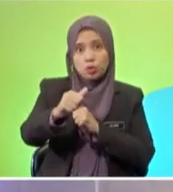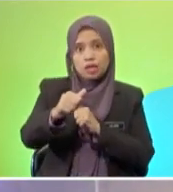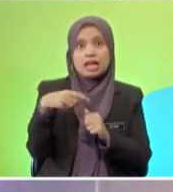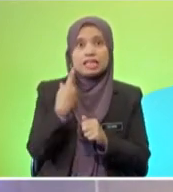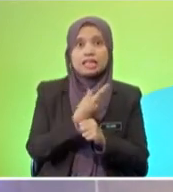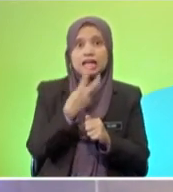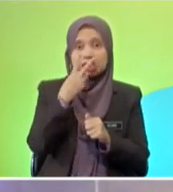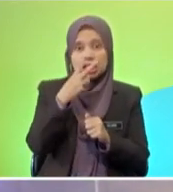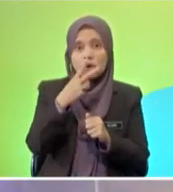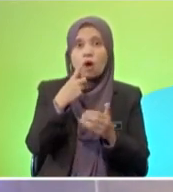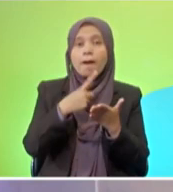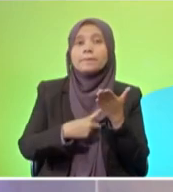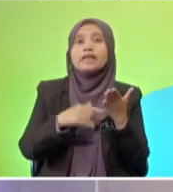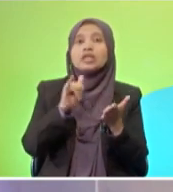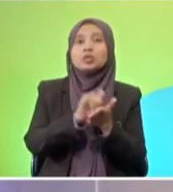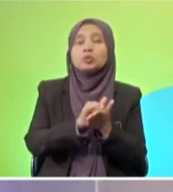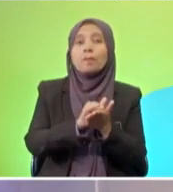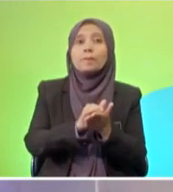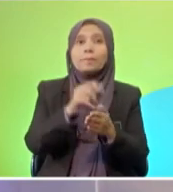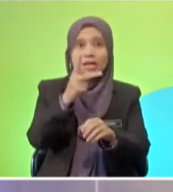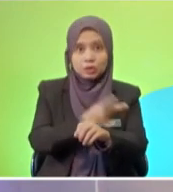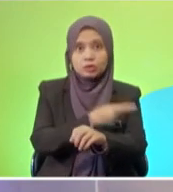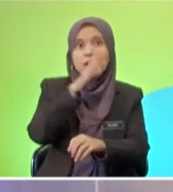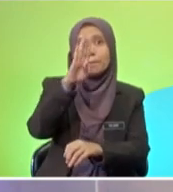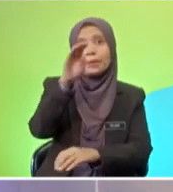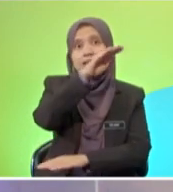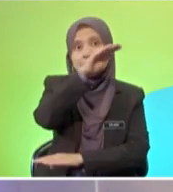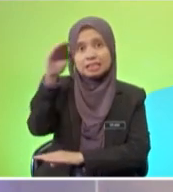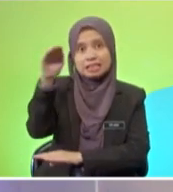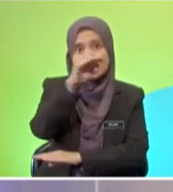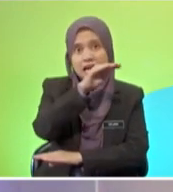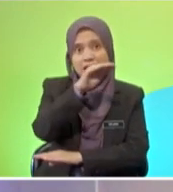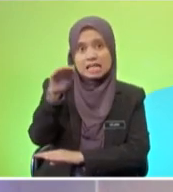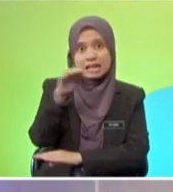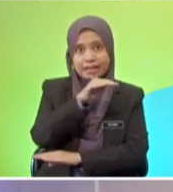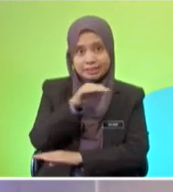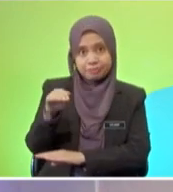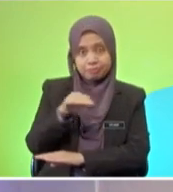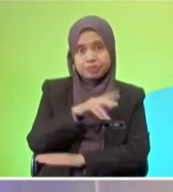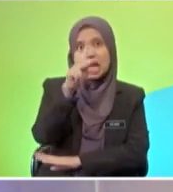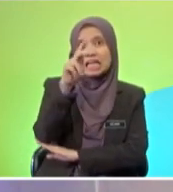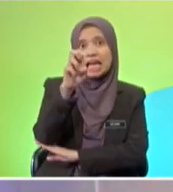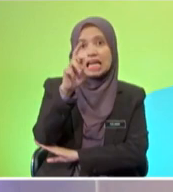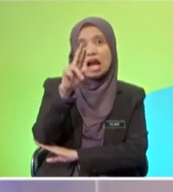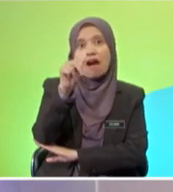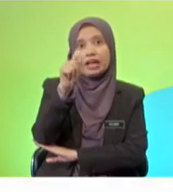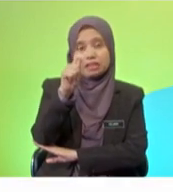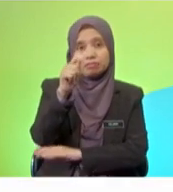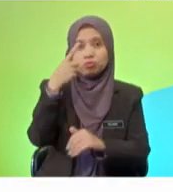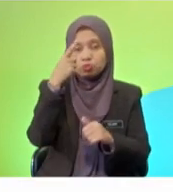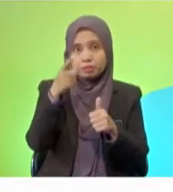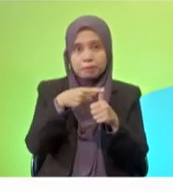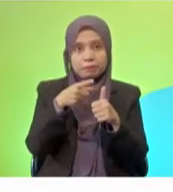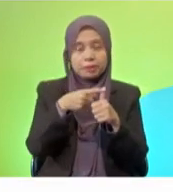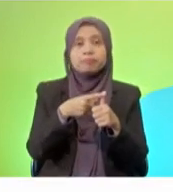gerak pada hari ini ini adalah patung bergerak yang kita akan belajar pada segmen pertama nih Oke